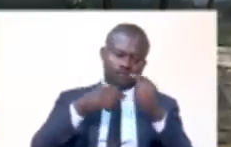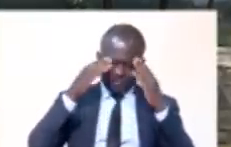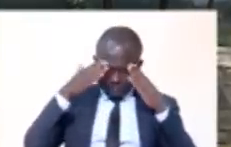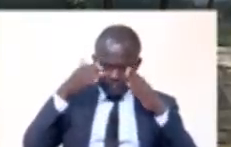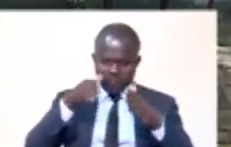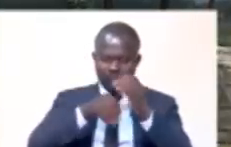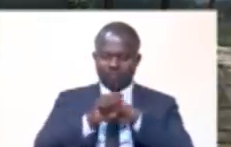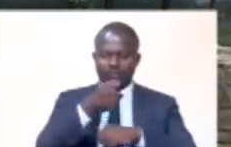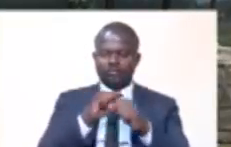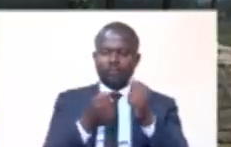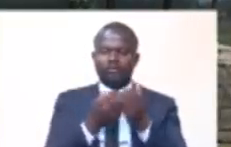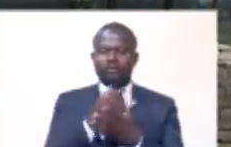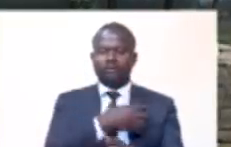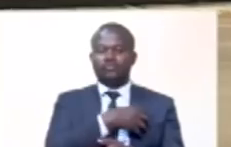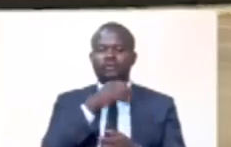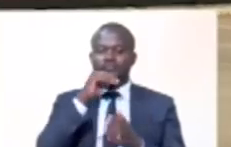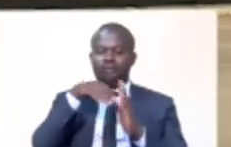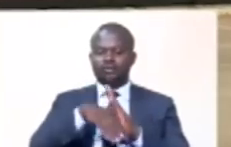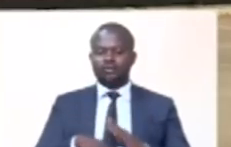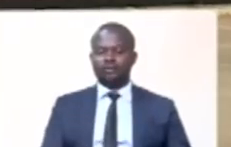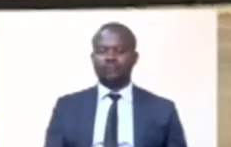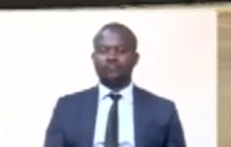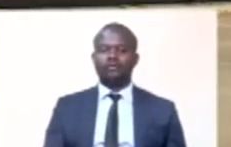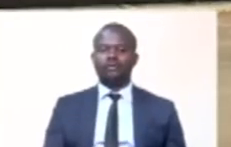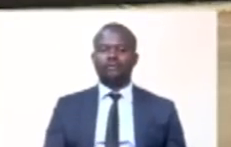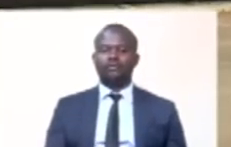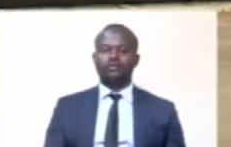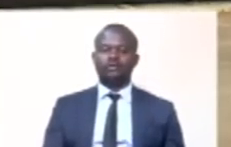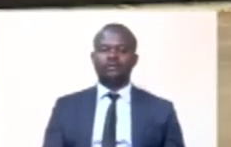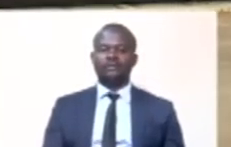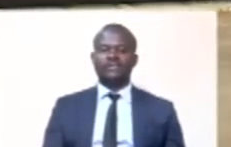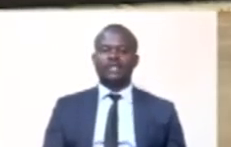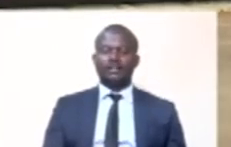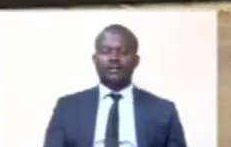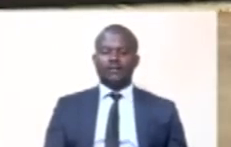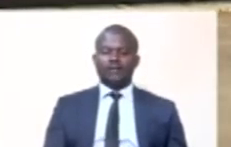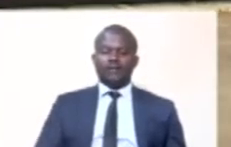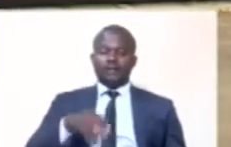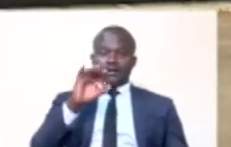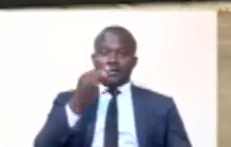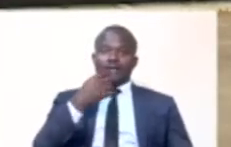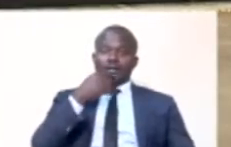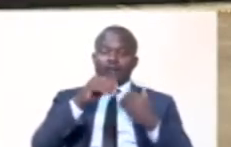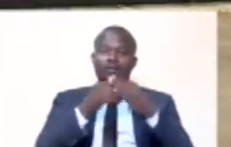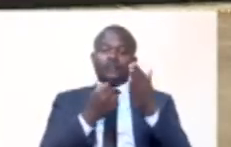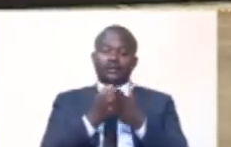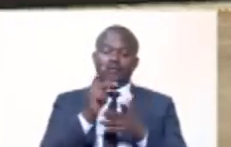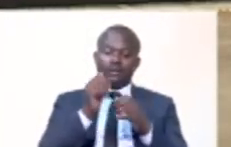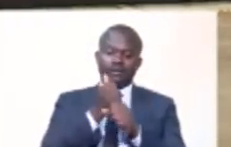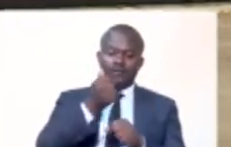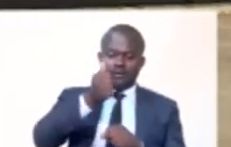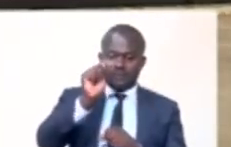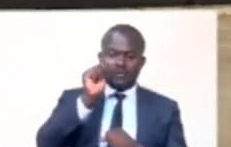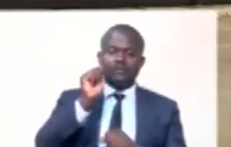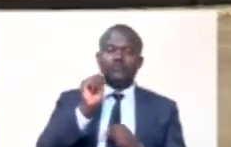mu mirimo ituma ubukungu budasubira inyuma. Icya gatatu navuga ko giterwa n'abikorera ku giti cyabo, aho nabo bari birinze